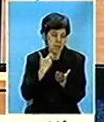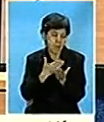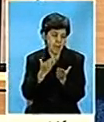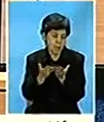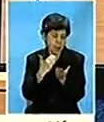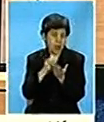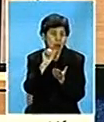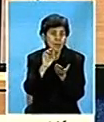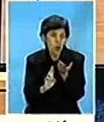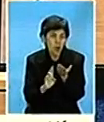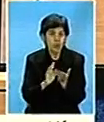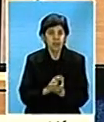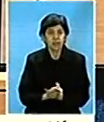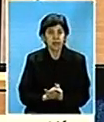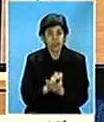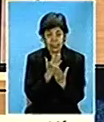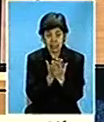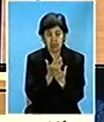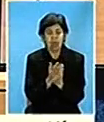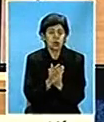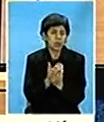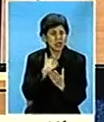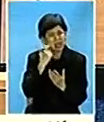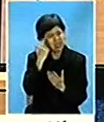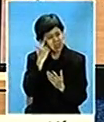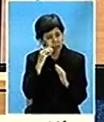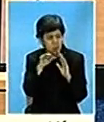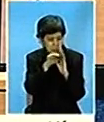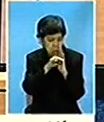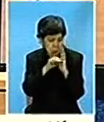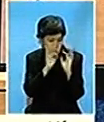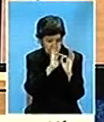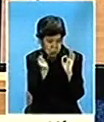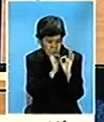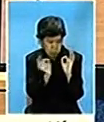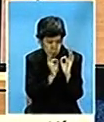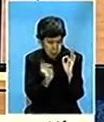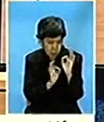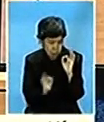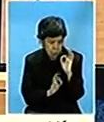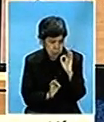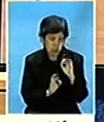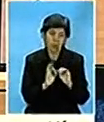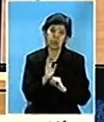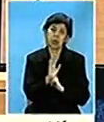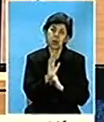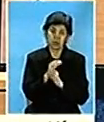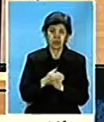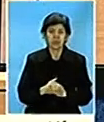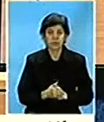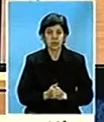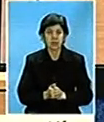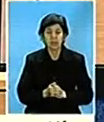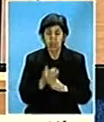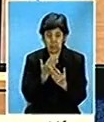เป็นเงินที่ไม่จำเป็นต้องระบุรายละเอียดตามระเบียบวิธีการงบประมาณ